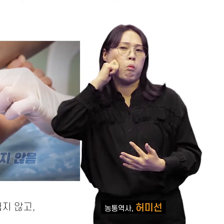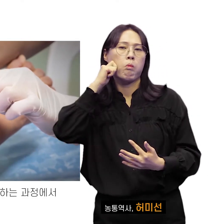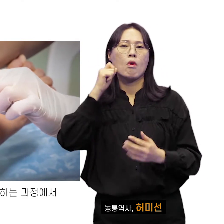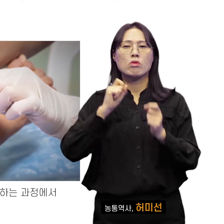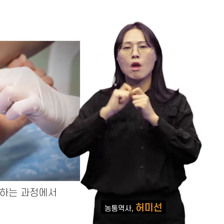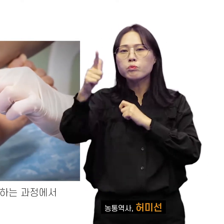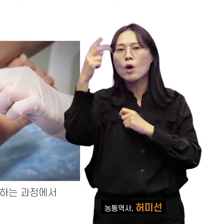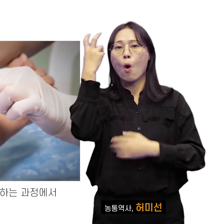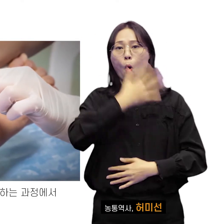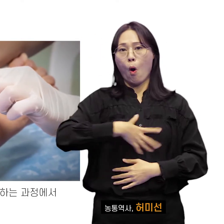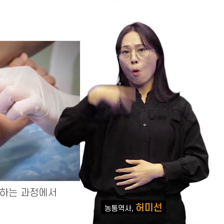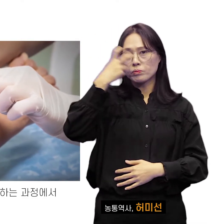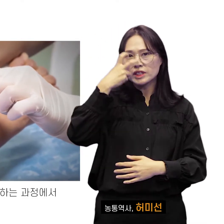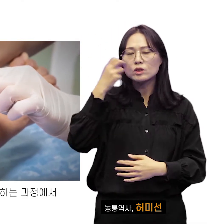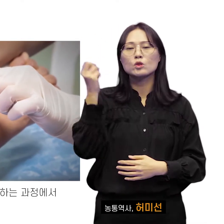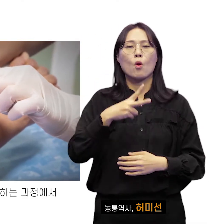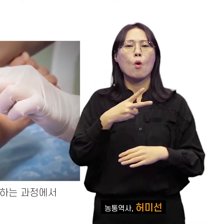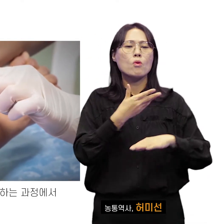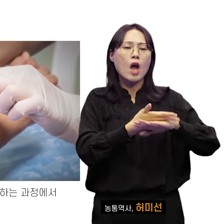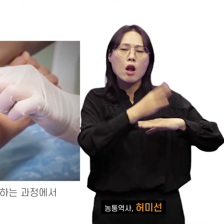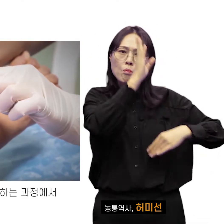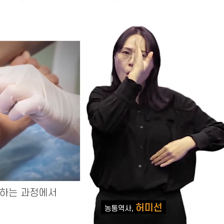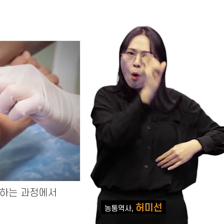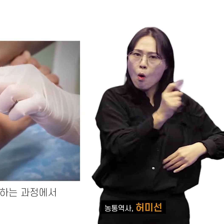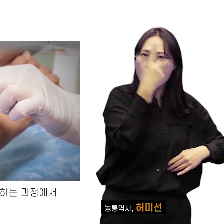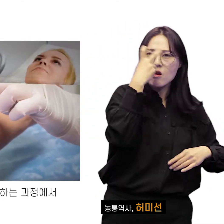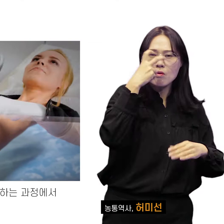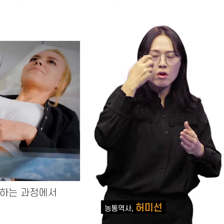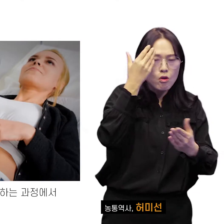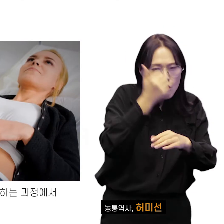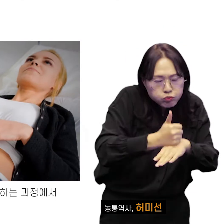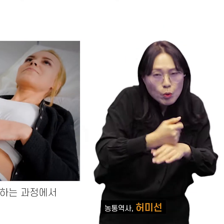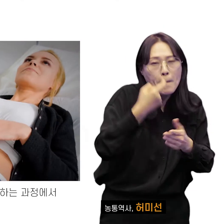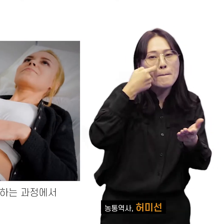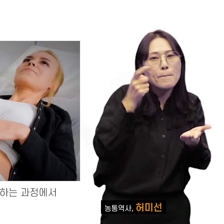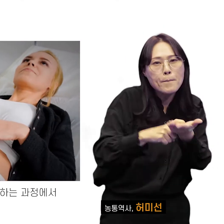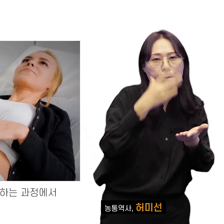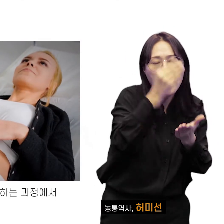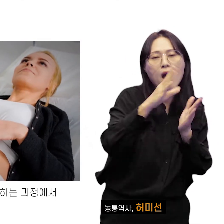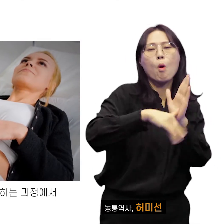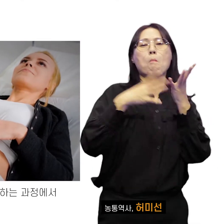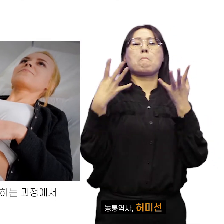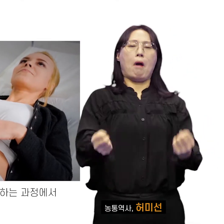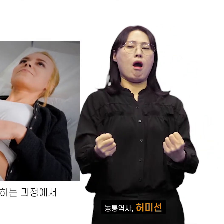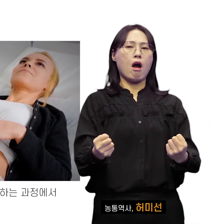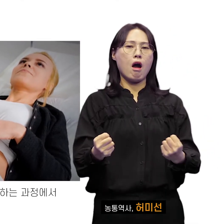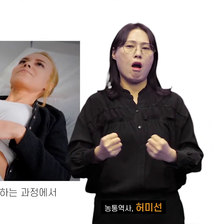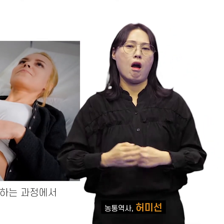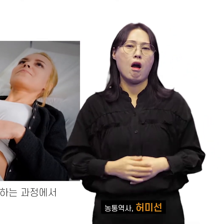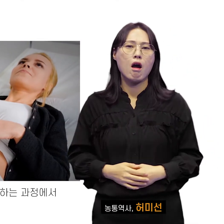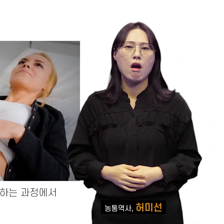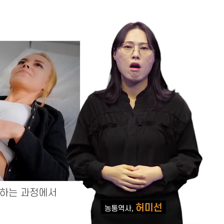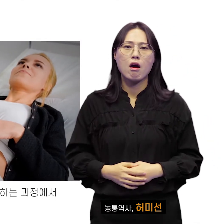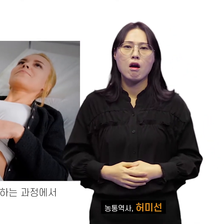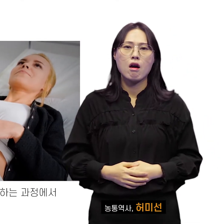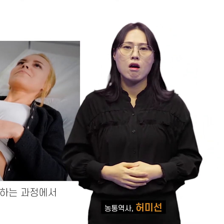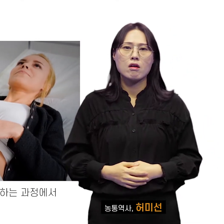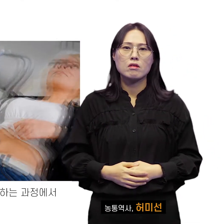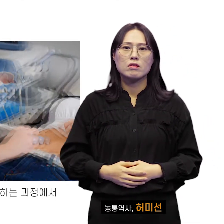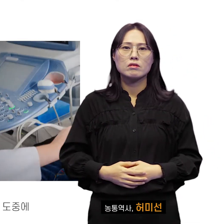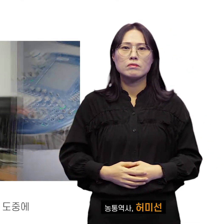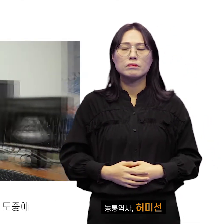않고 대개 건강검진이나 다른 질병을 검사하는 과정에서 우연히 발견되는 경우가 많습니다.